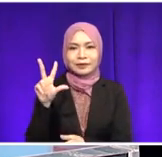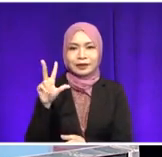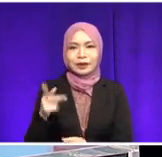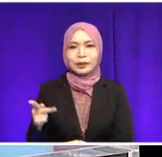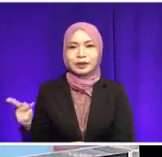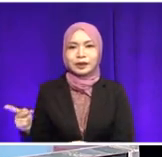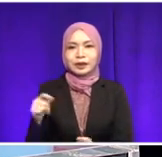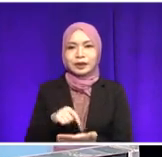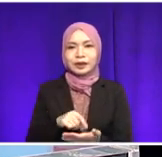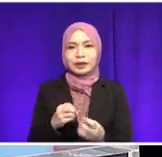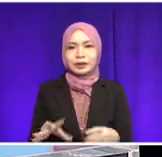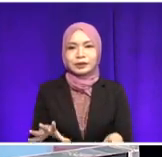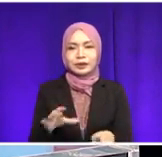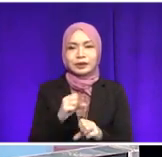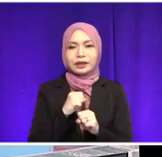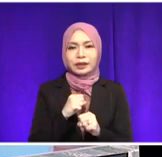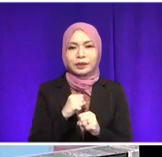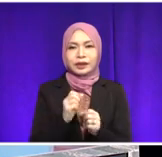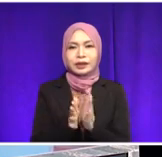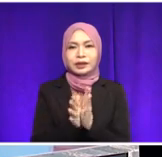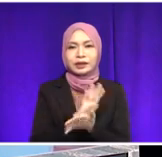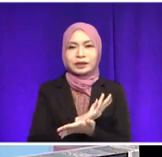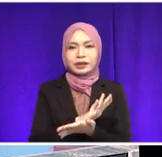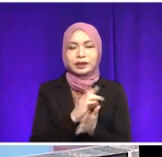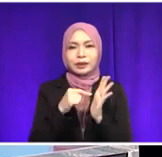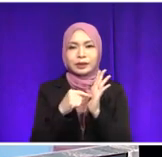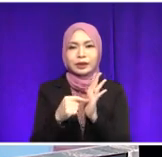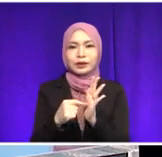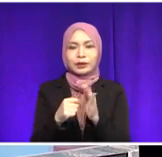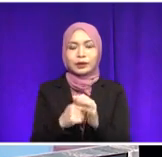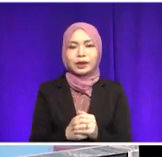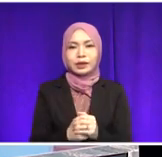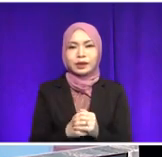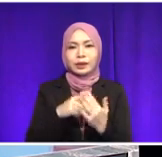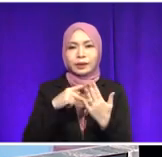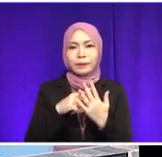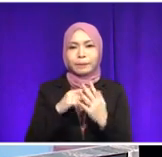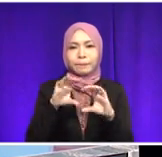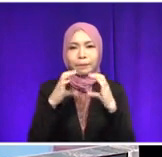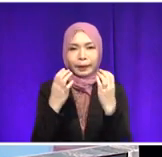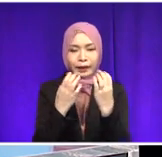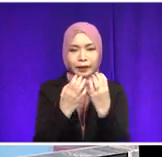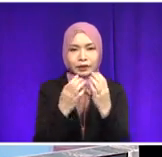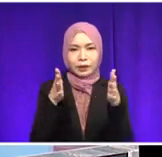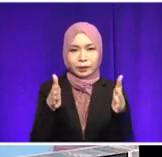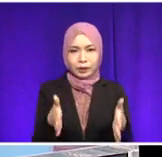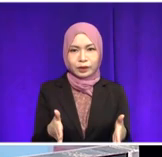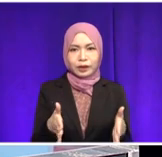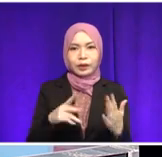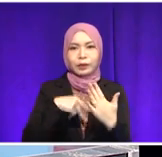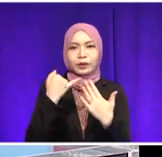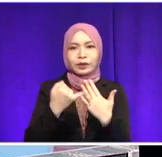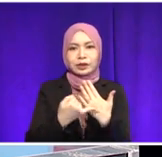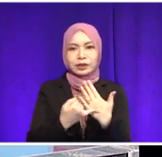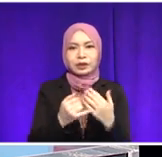dijadikan panduan untuk pasukan Project untuk merangkak merancang Project pengurus